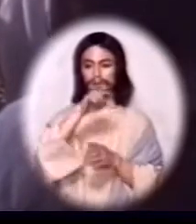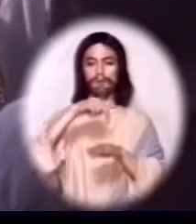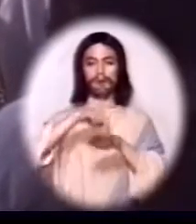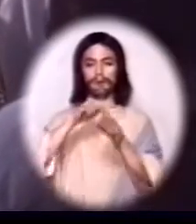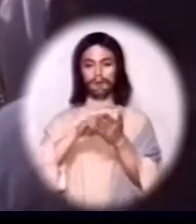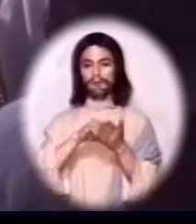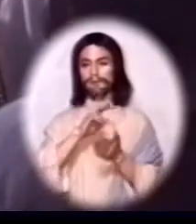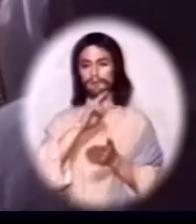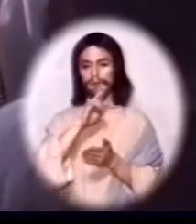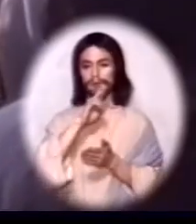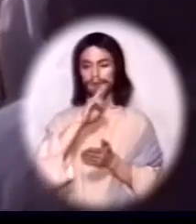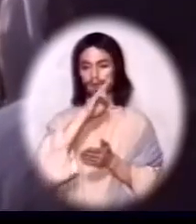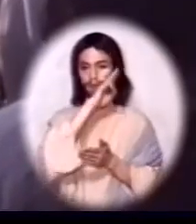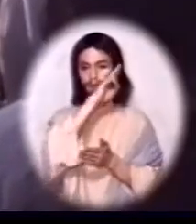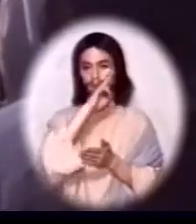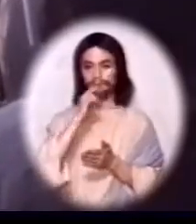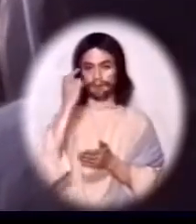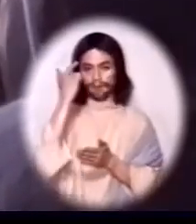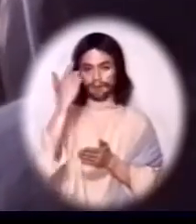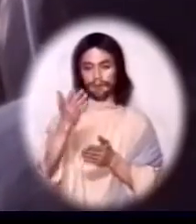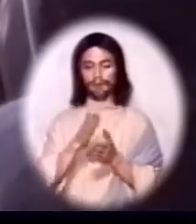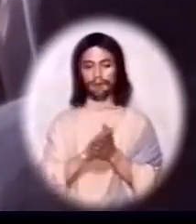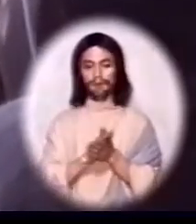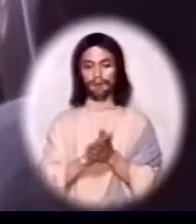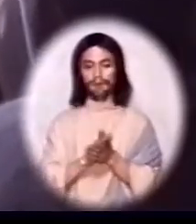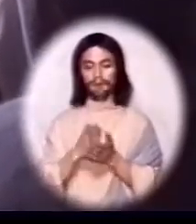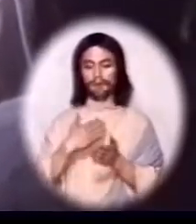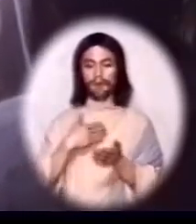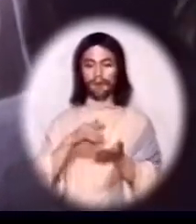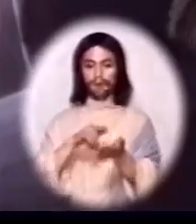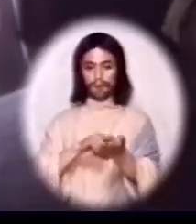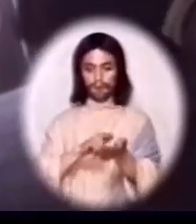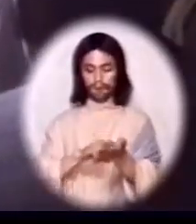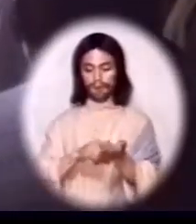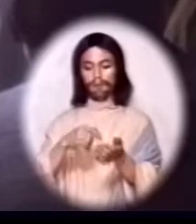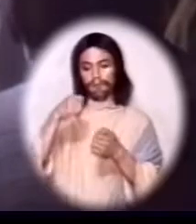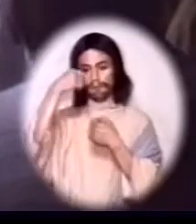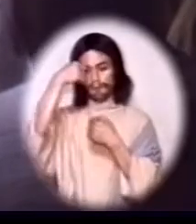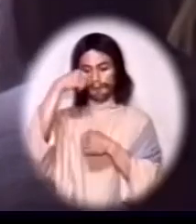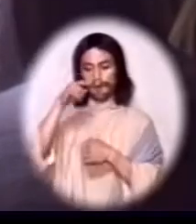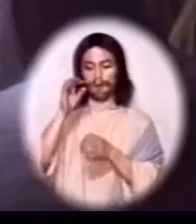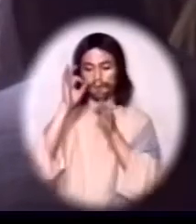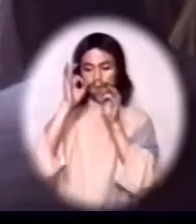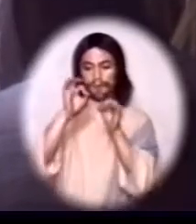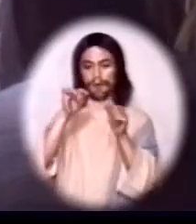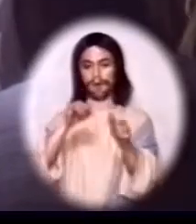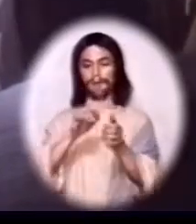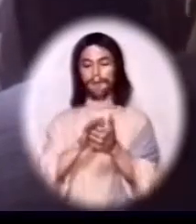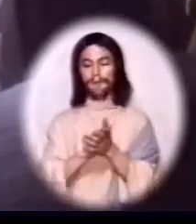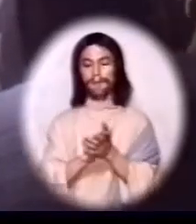어찌하여 너희 마음에 의심을 하느냐? 내 손과 내 발을 보라.